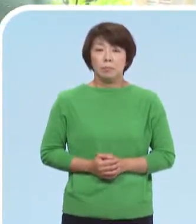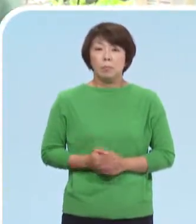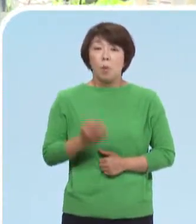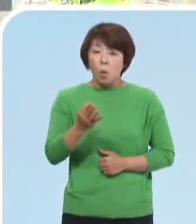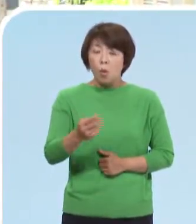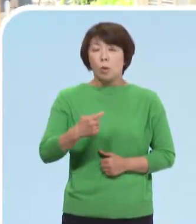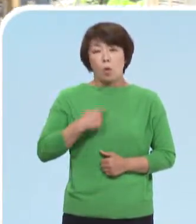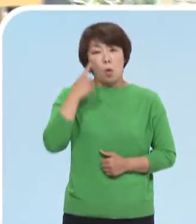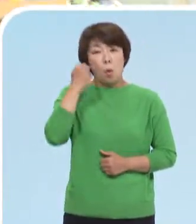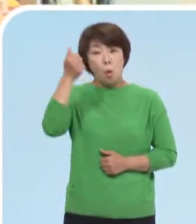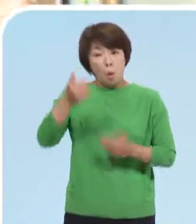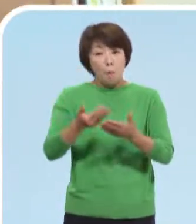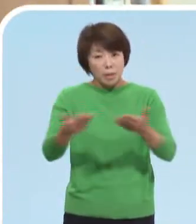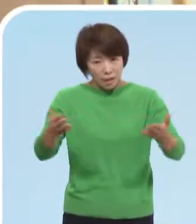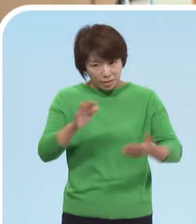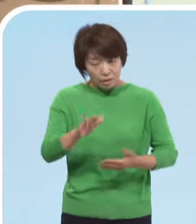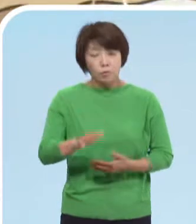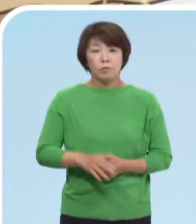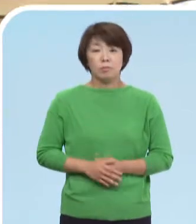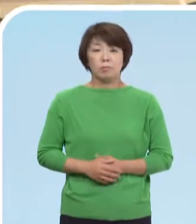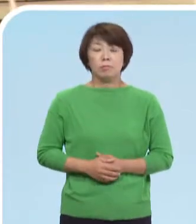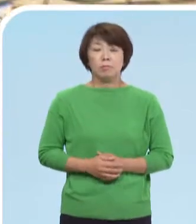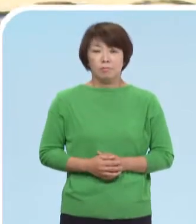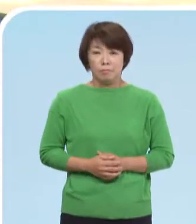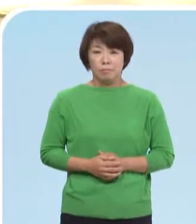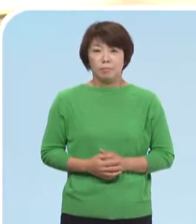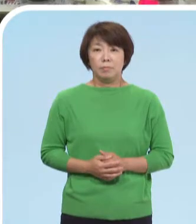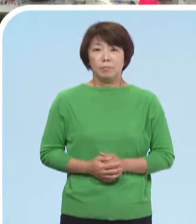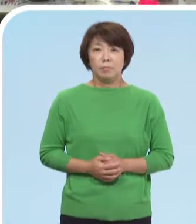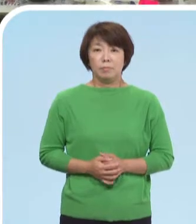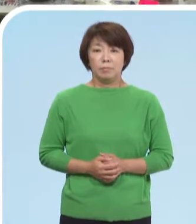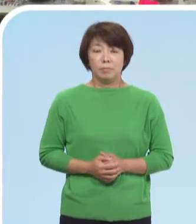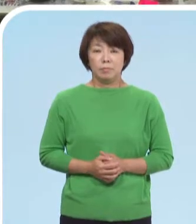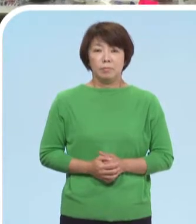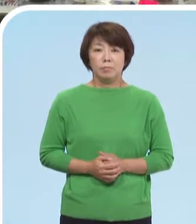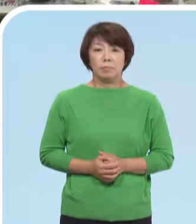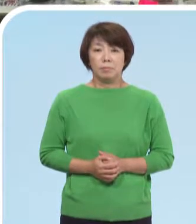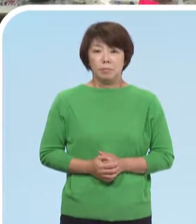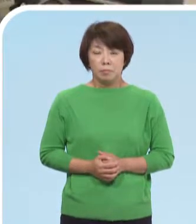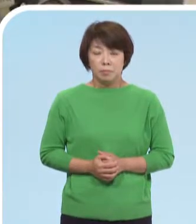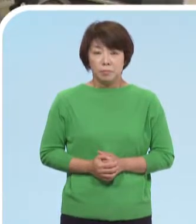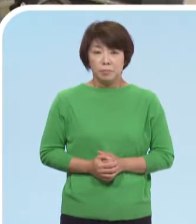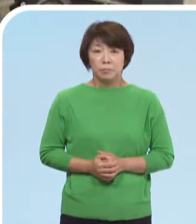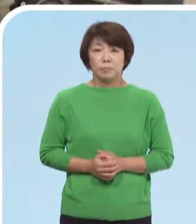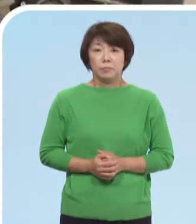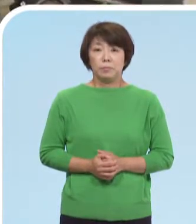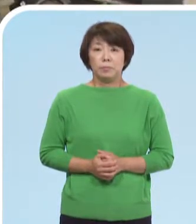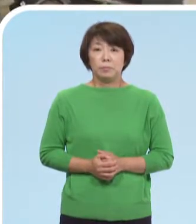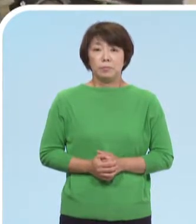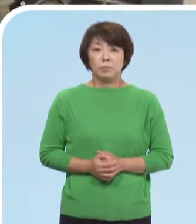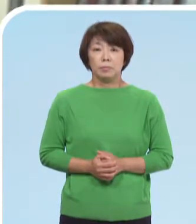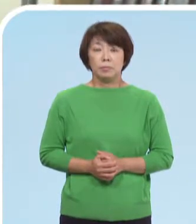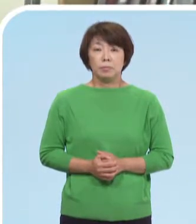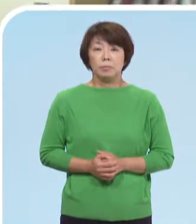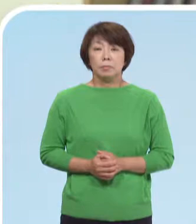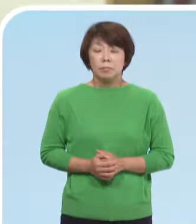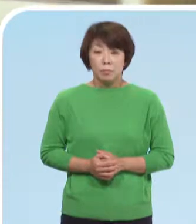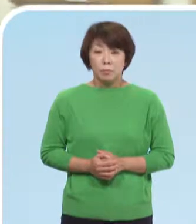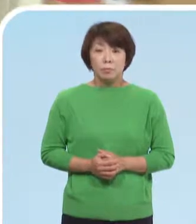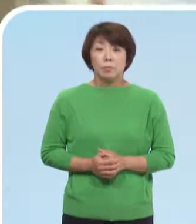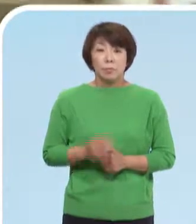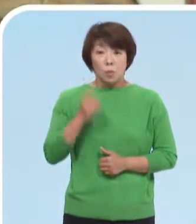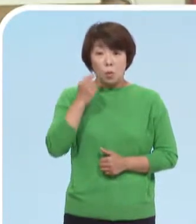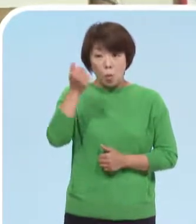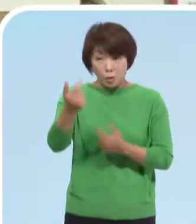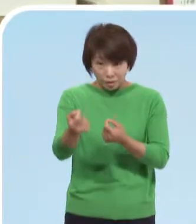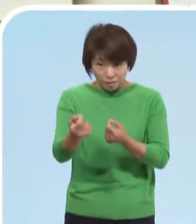が お父様のお店、はい、金物屋さん です。金物屋です。 へ、は い、どうぞ。 いいですか、失礼します、はい、あ、すいません、お